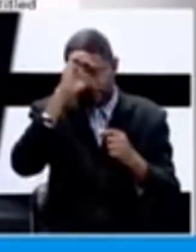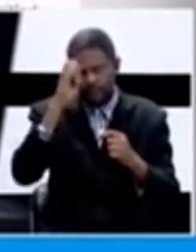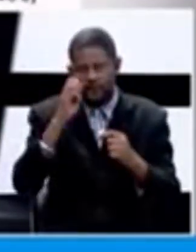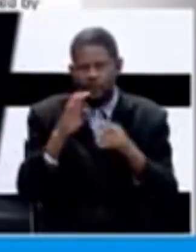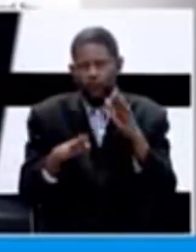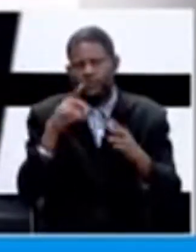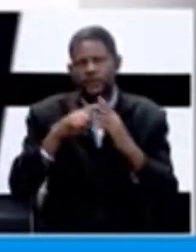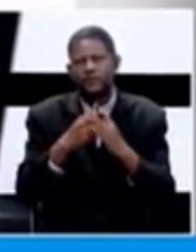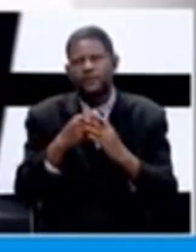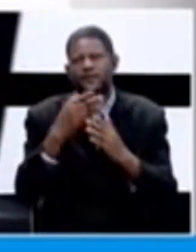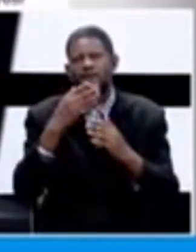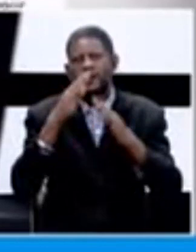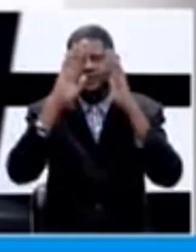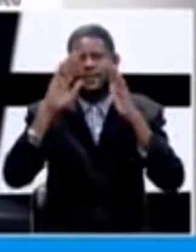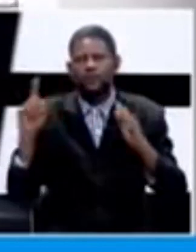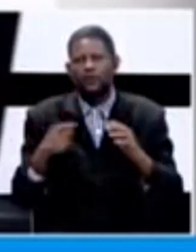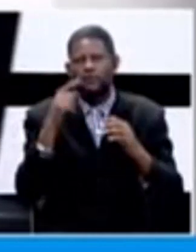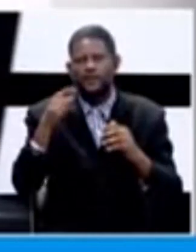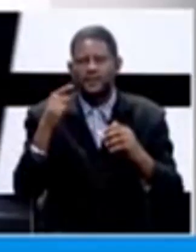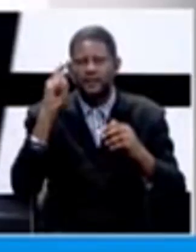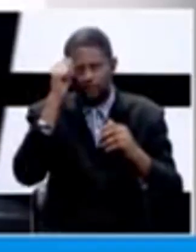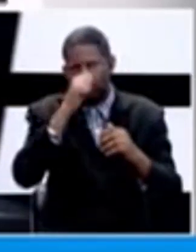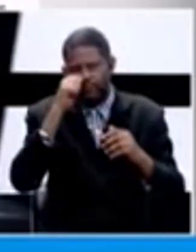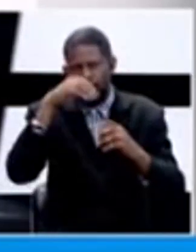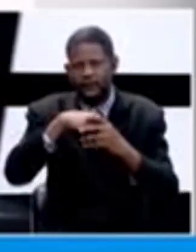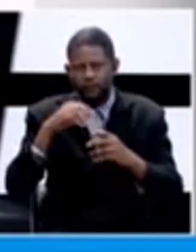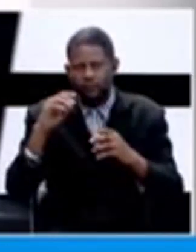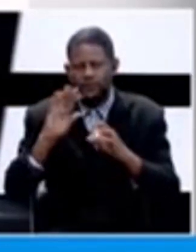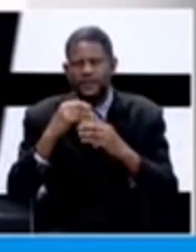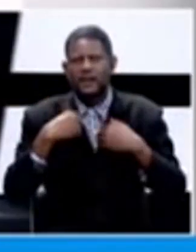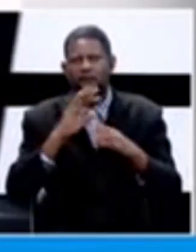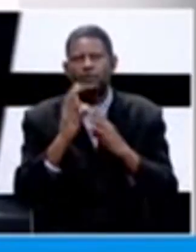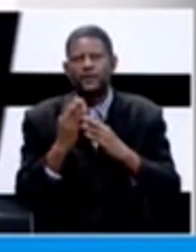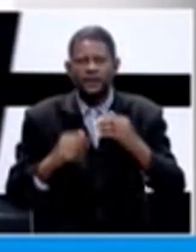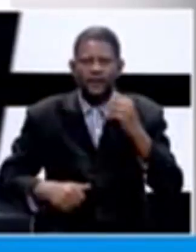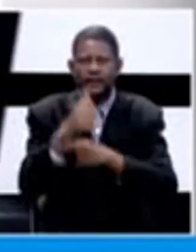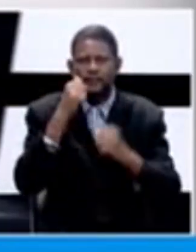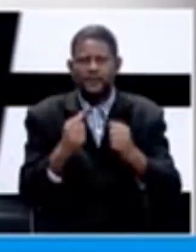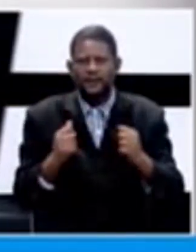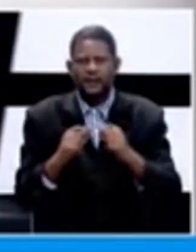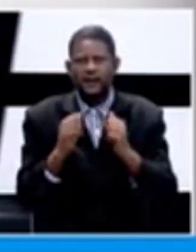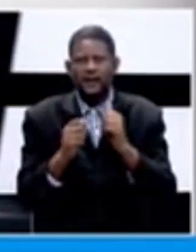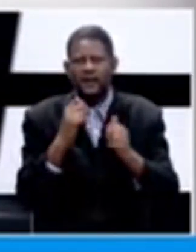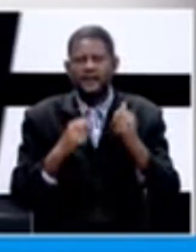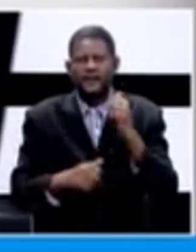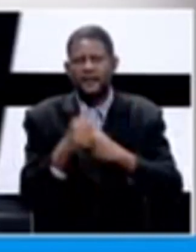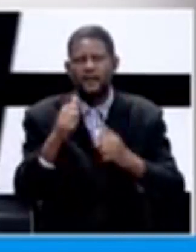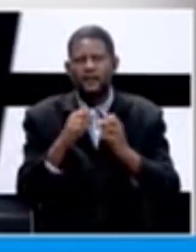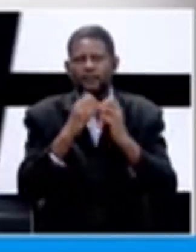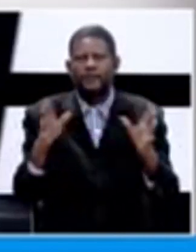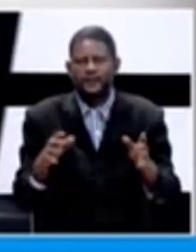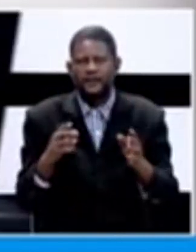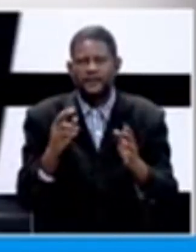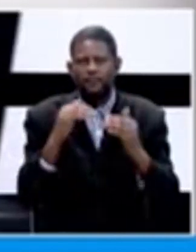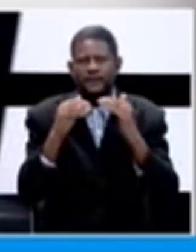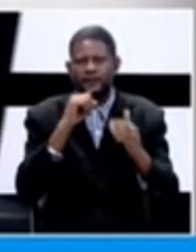ምዃኑ ዝሓበረ እቲ ደብዳቤ ምስቲ ኢትዮጵያ ኣትያቶ ዘላ ኩነታትን ከጋጥም ዝኽእል ሓደጋ ምብትታንን ዝመጣጥን ድማ ኣይኮነን ይብል ማሕበረሰብ ዓለም